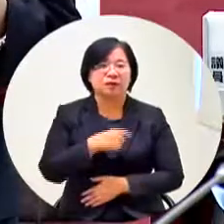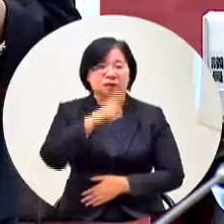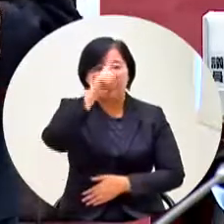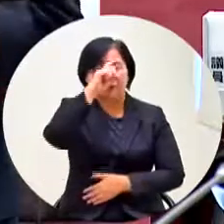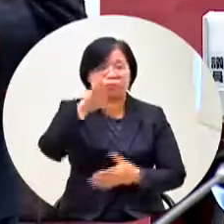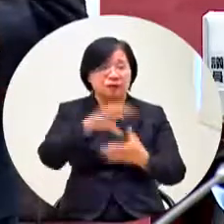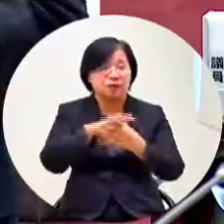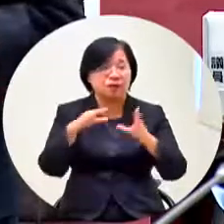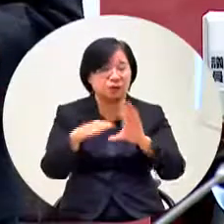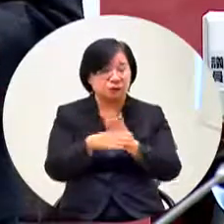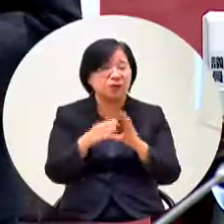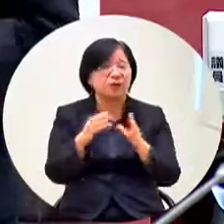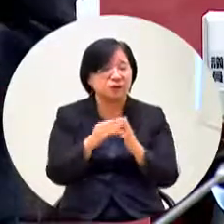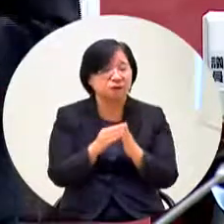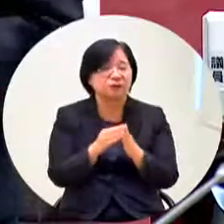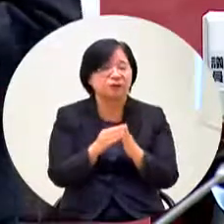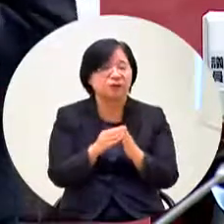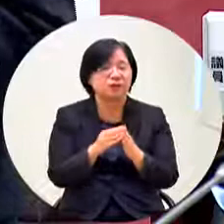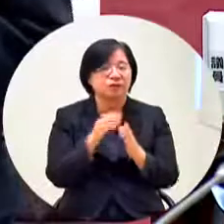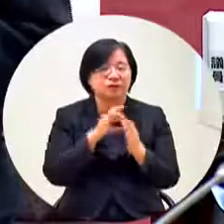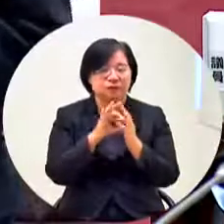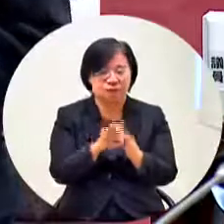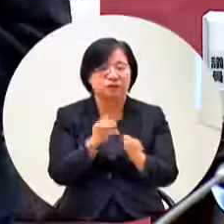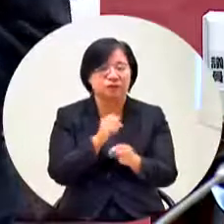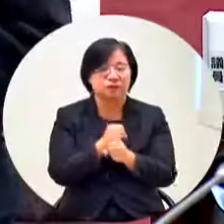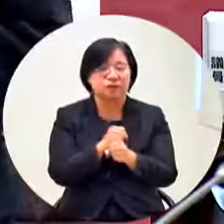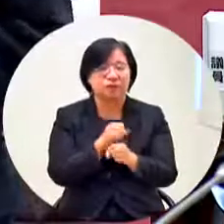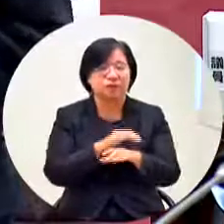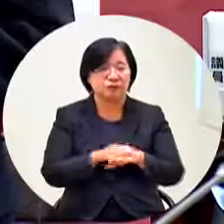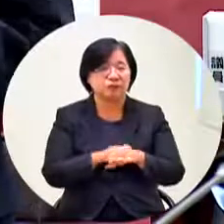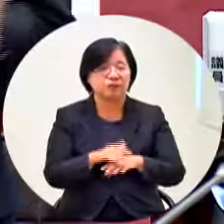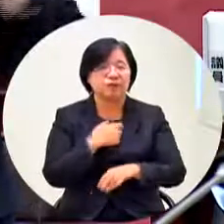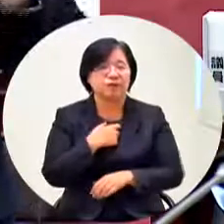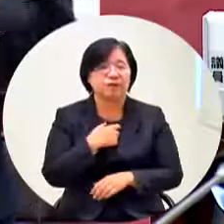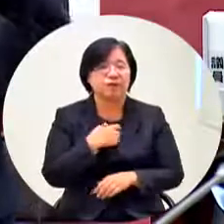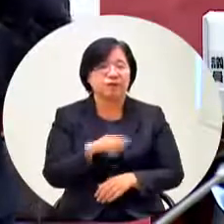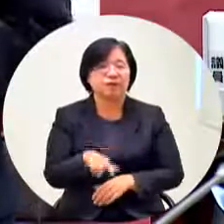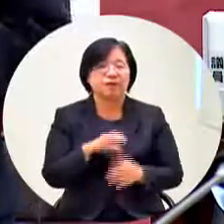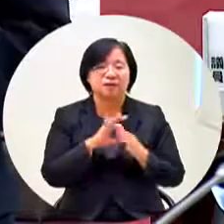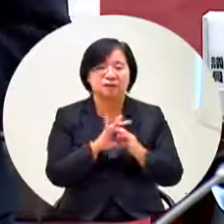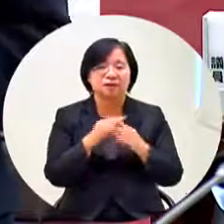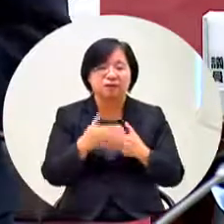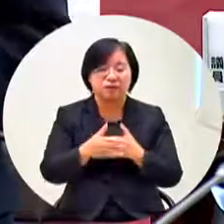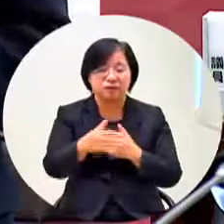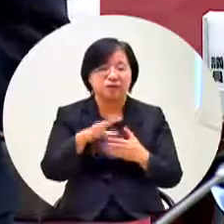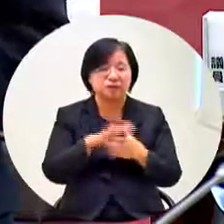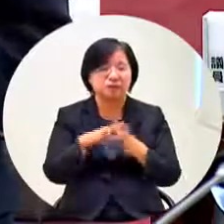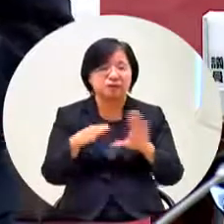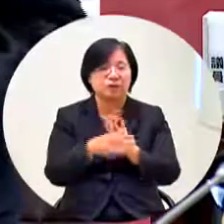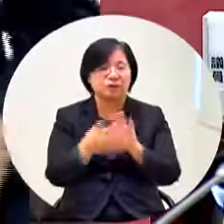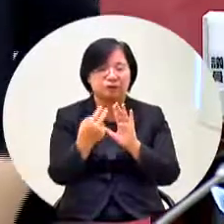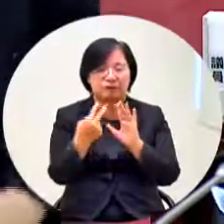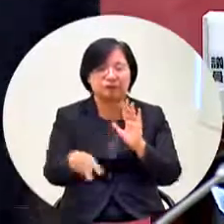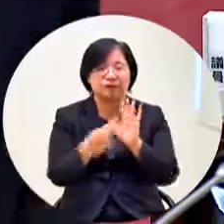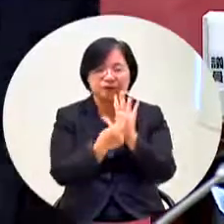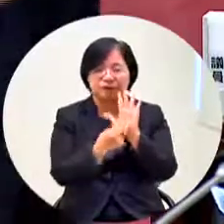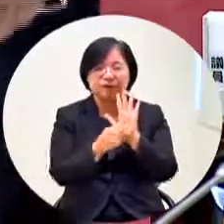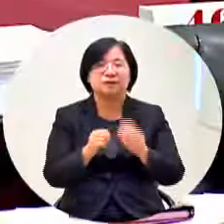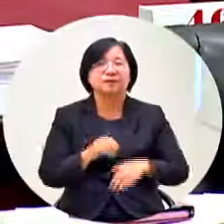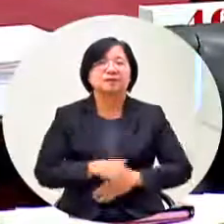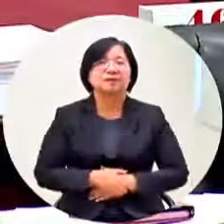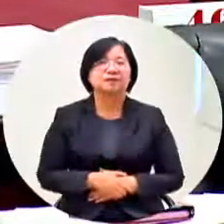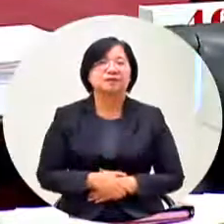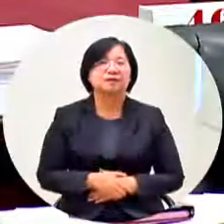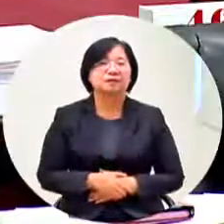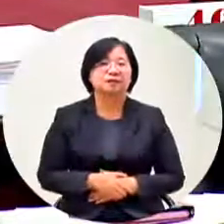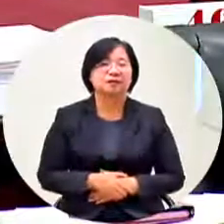局一定要持续来做。那有关你关心的这个进度，我请我们文化局再跟你做一个说明。 好，那没关系，你